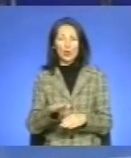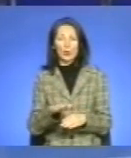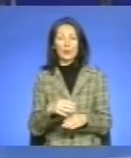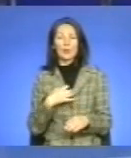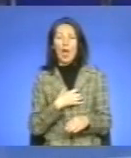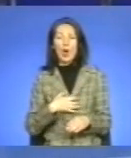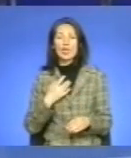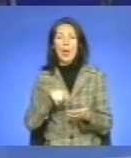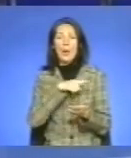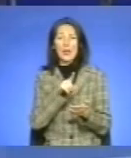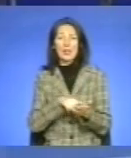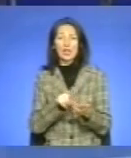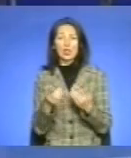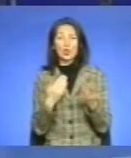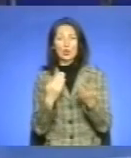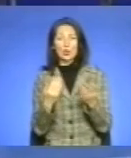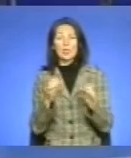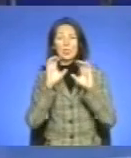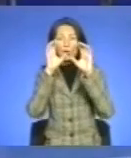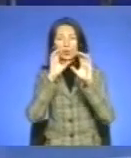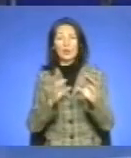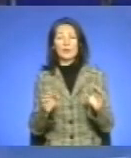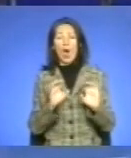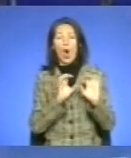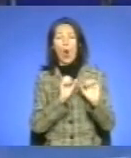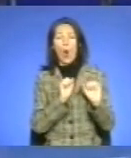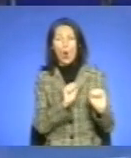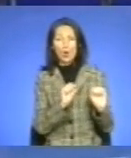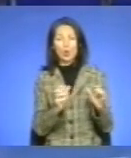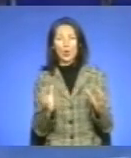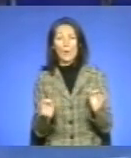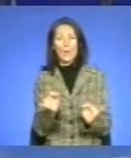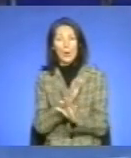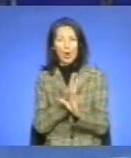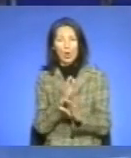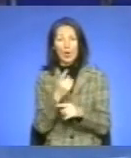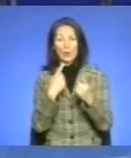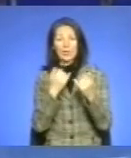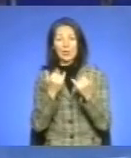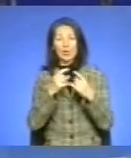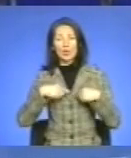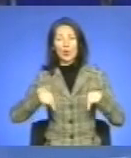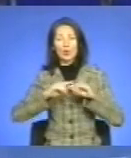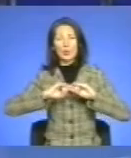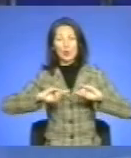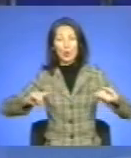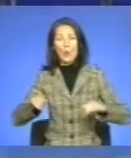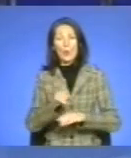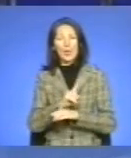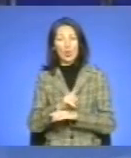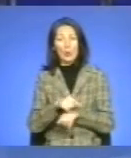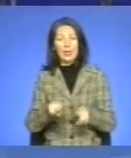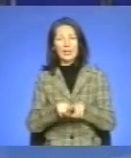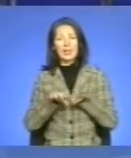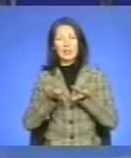Найактуальніші питання, які стосуються законодавства про охорону навколишнього середовища, обговорили сьогодні за круглим столом у Тернополі. Такий захід в